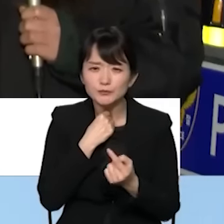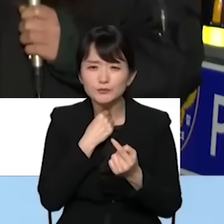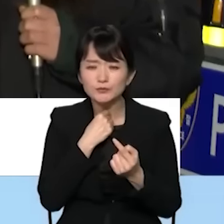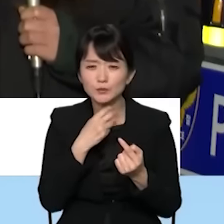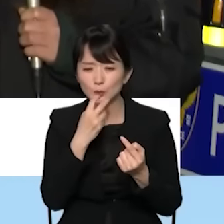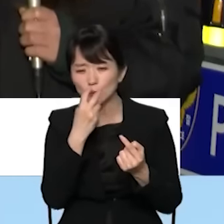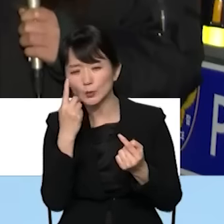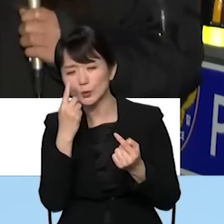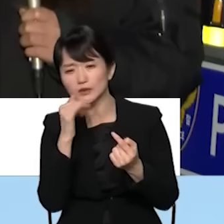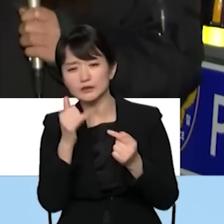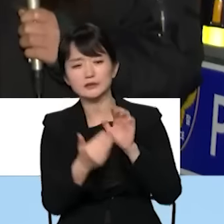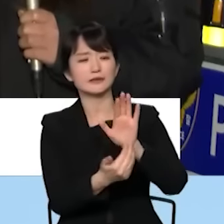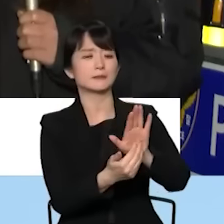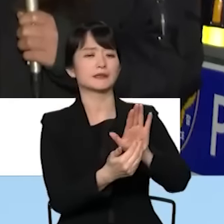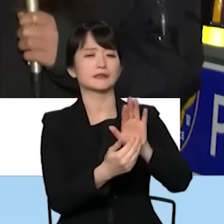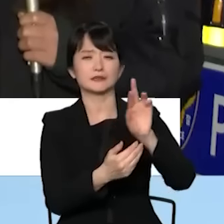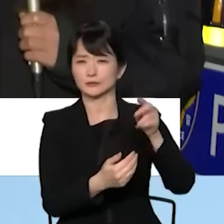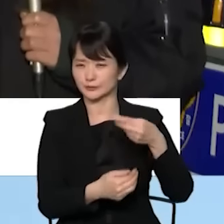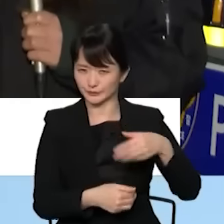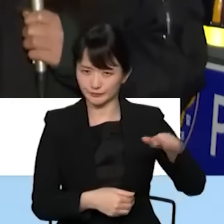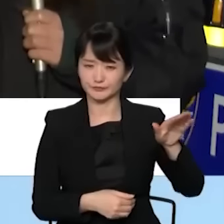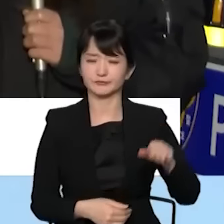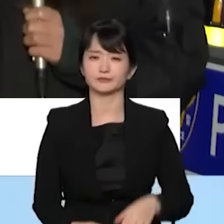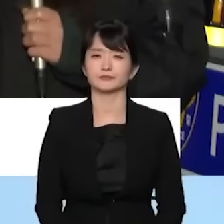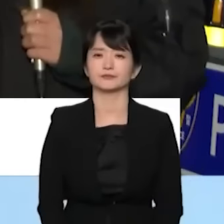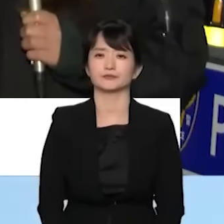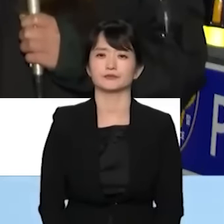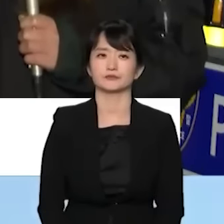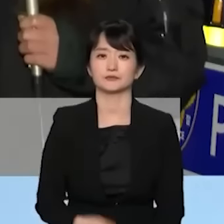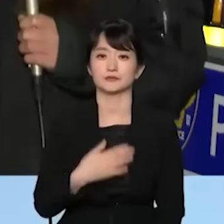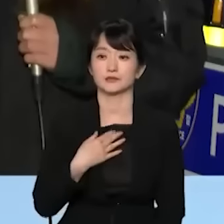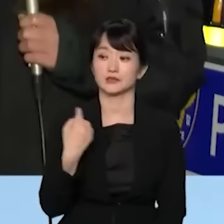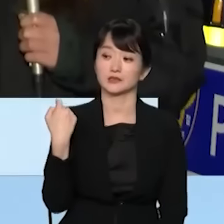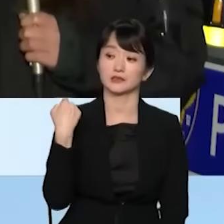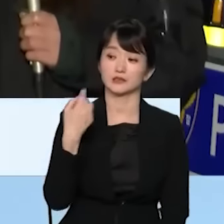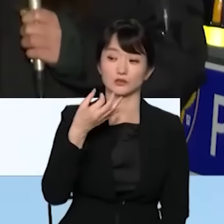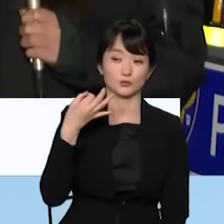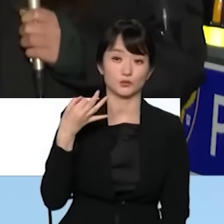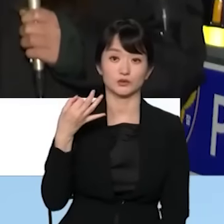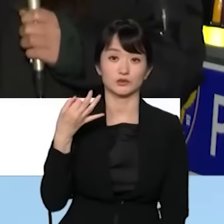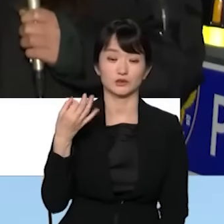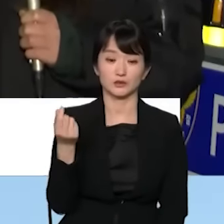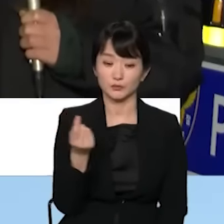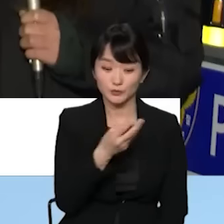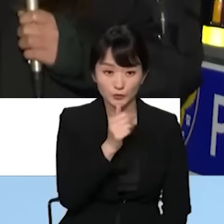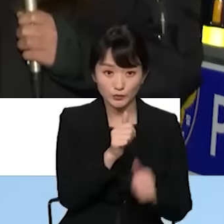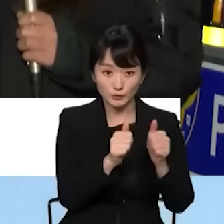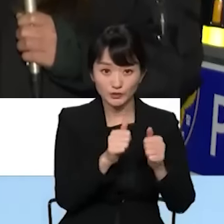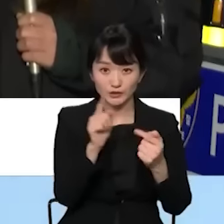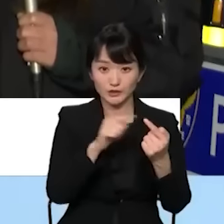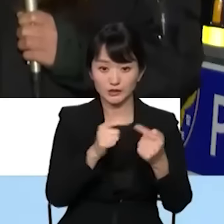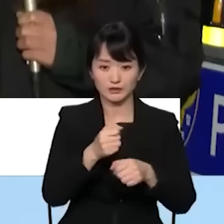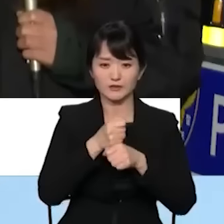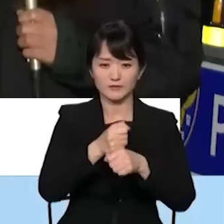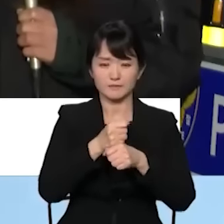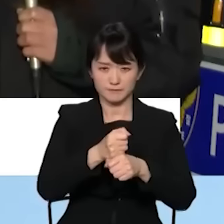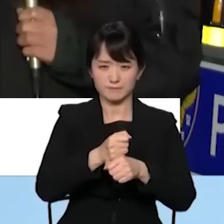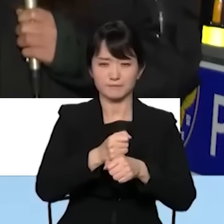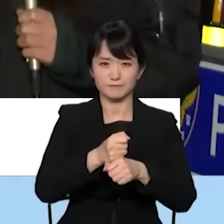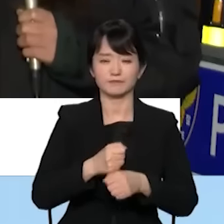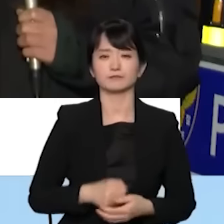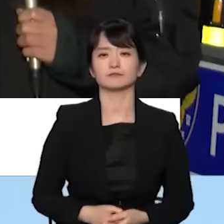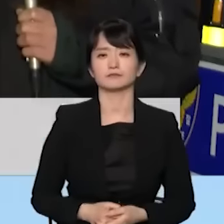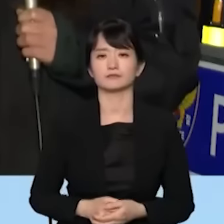경호 인력에 막혀 발길을 돌리기도 했습니다. 또 제 뒤에 보이시는 것처럼 몇몇 변호사가 1인 시위에 나서며 윤